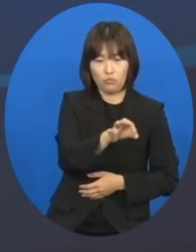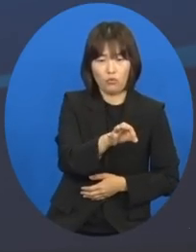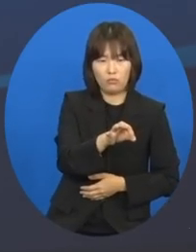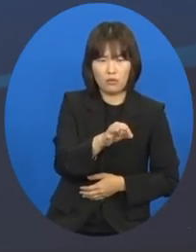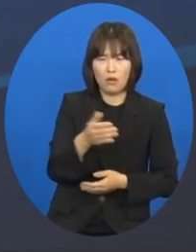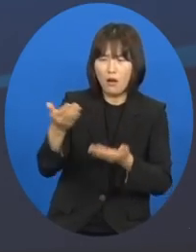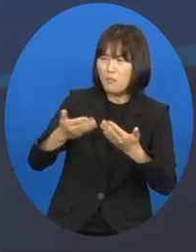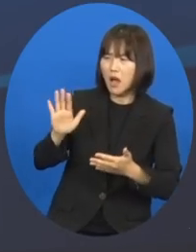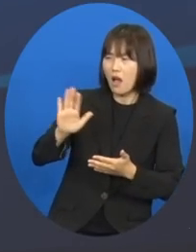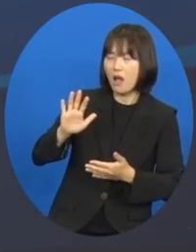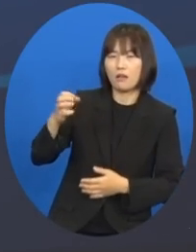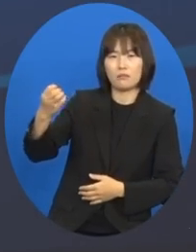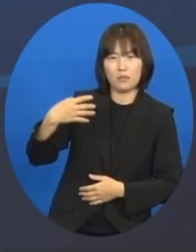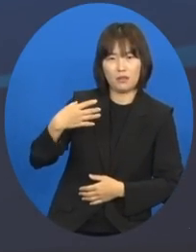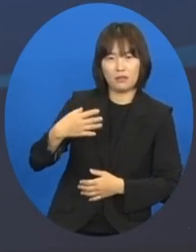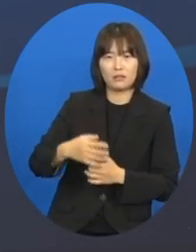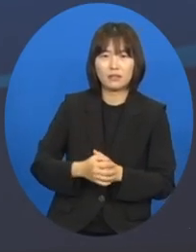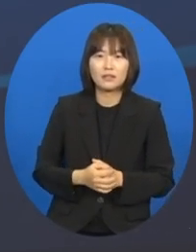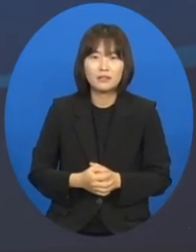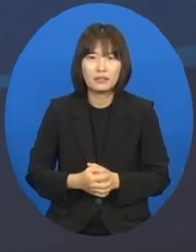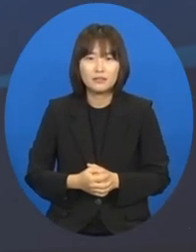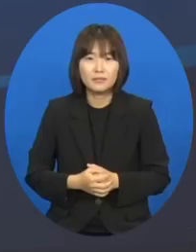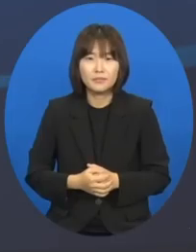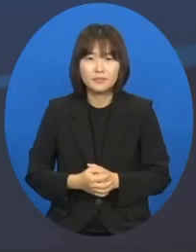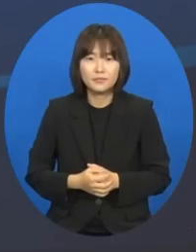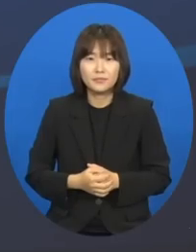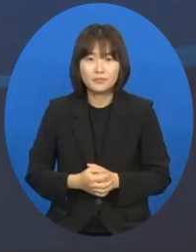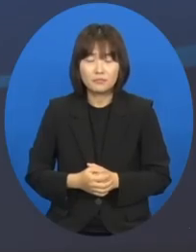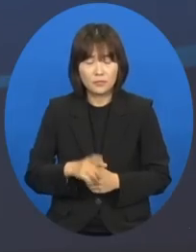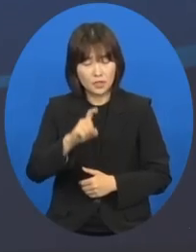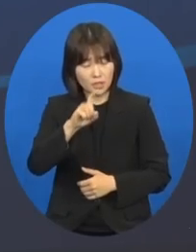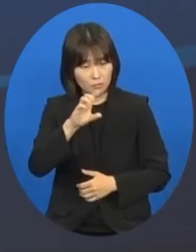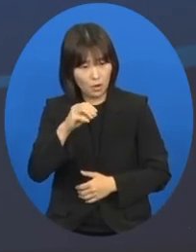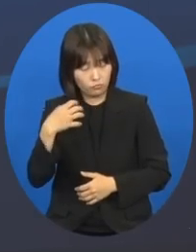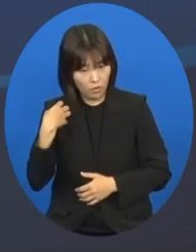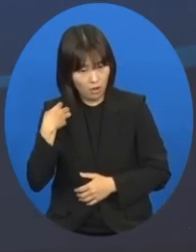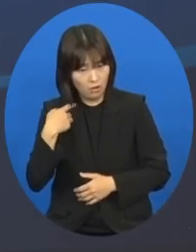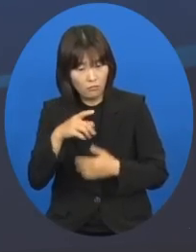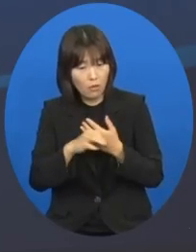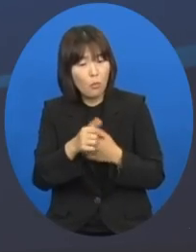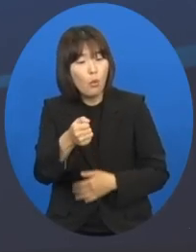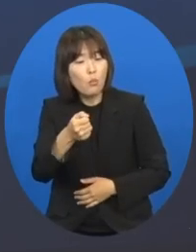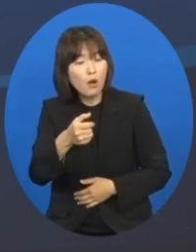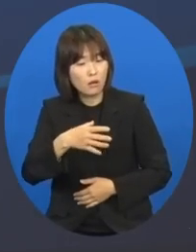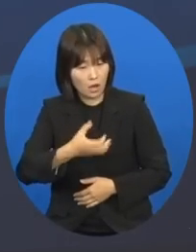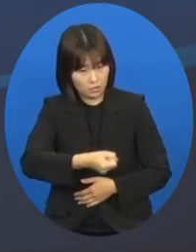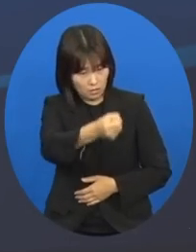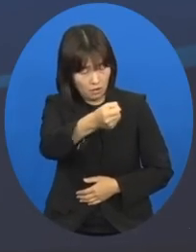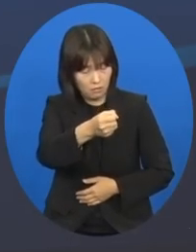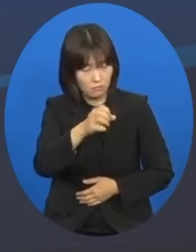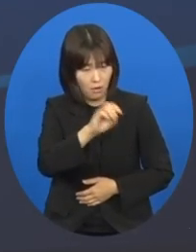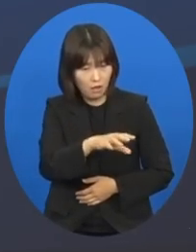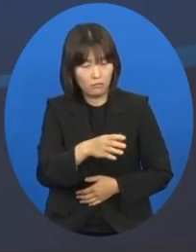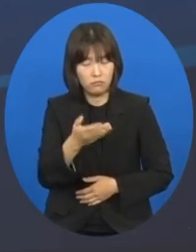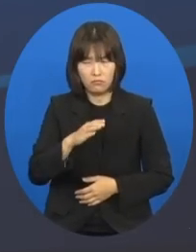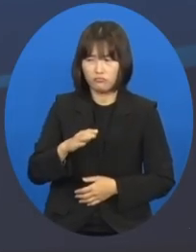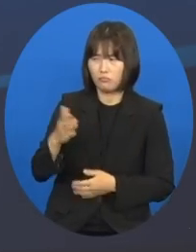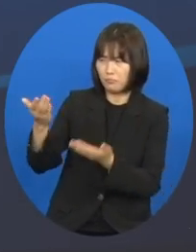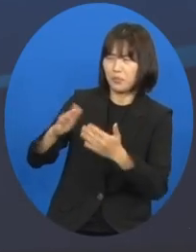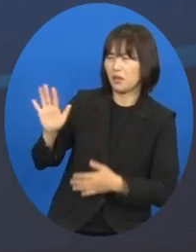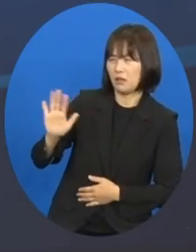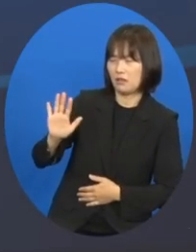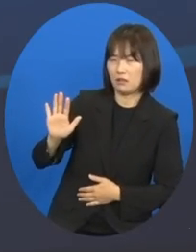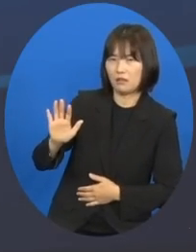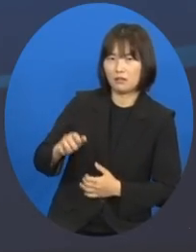저희 큰아들이 그렇습니다 그래서 제가 10만원이 부담스러운건 5만원만 가져가라 안 받겠대요 억지로